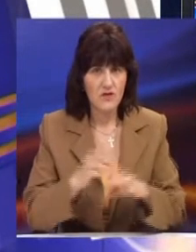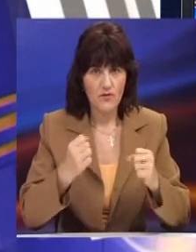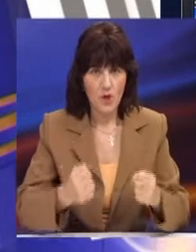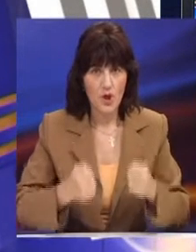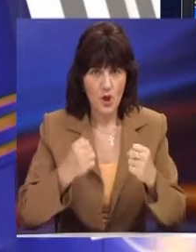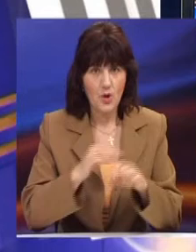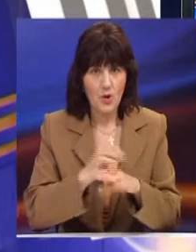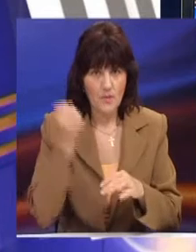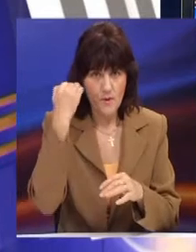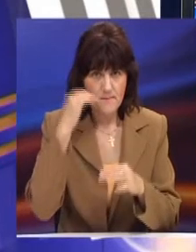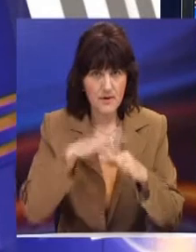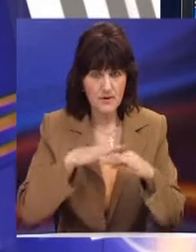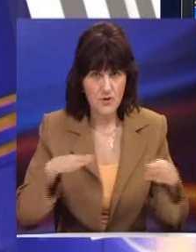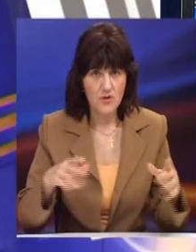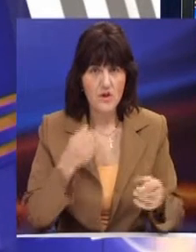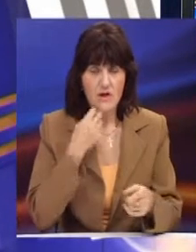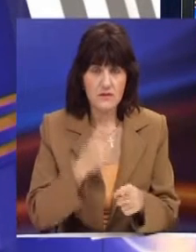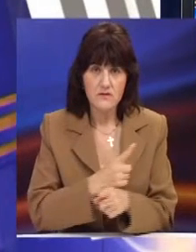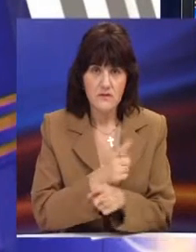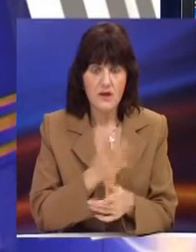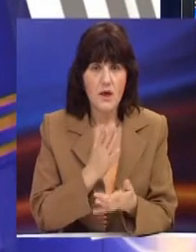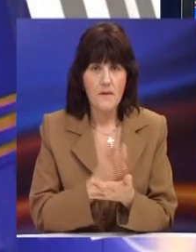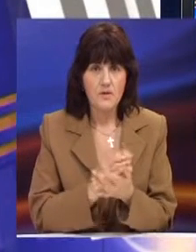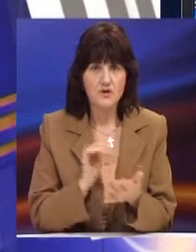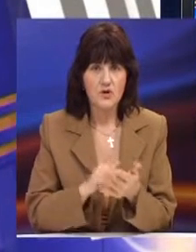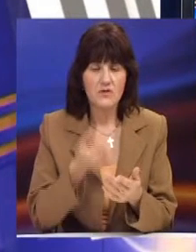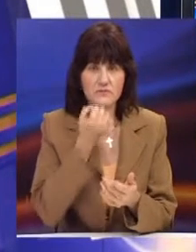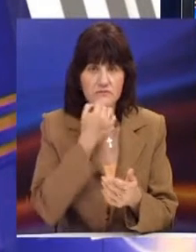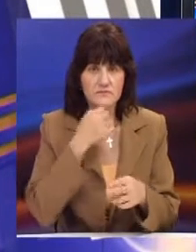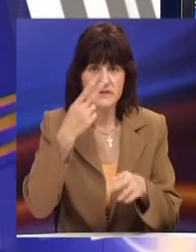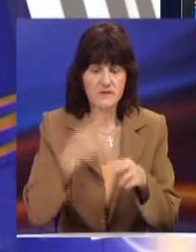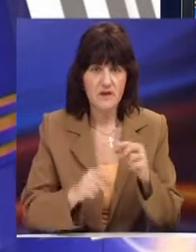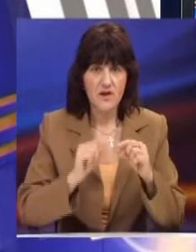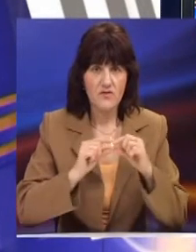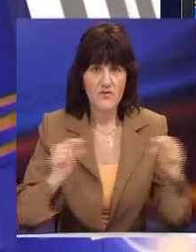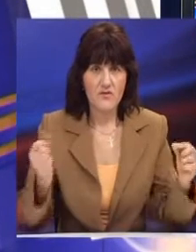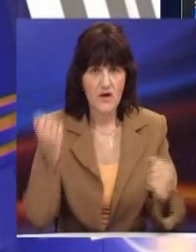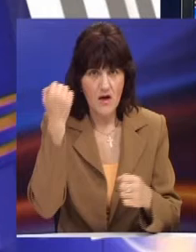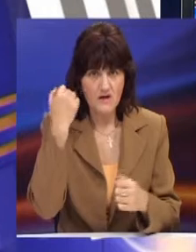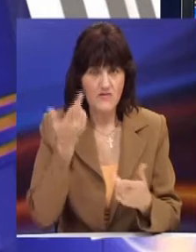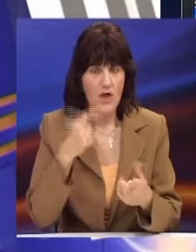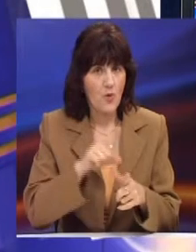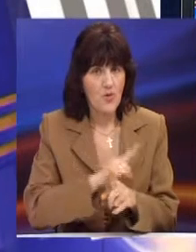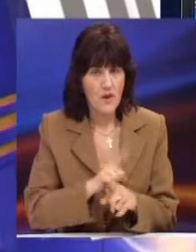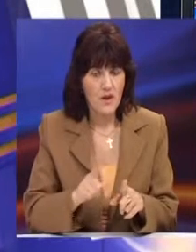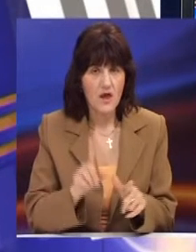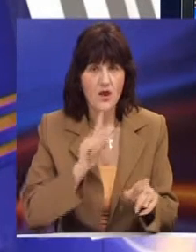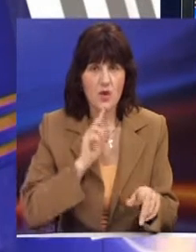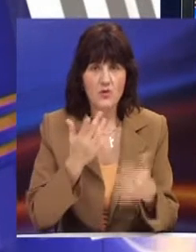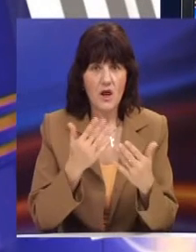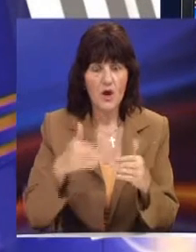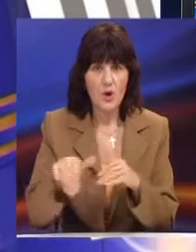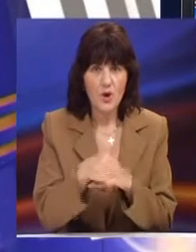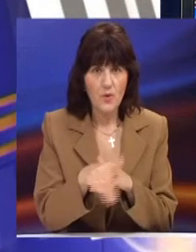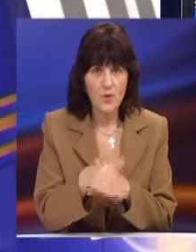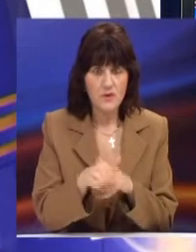grubo asfaltiranje ove ulice, a ukoliko vremenske prilike dozvole, biće postavljen i završni sloj asfalta. Ukoliko ne, kao i na još